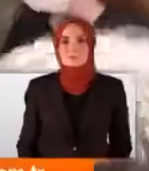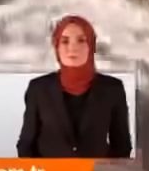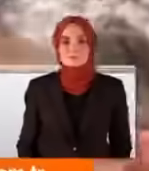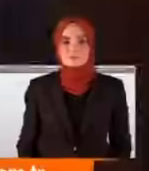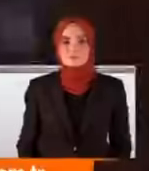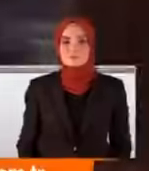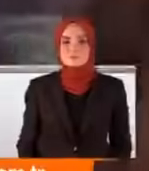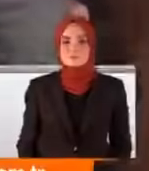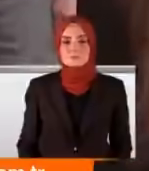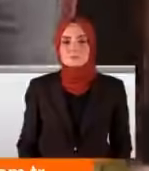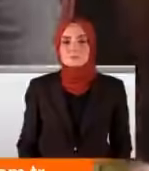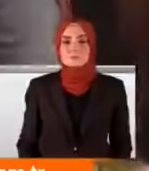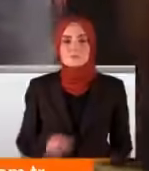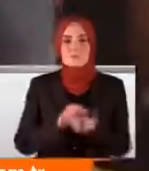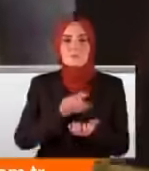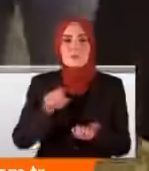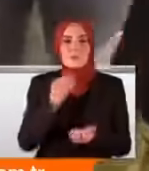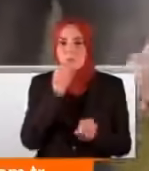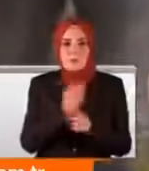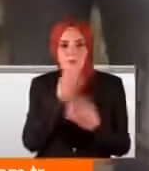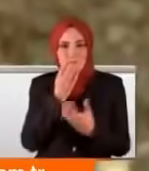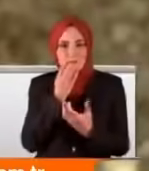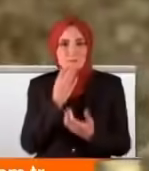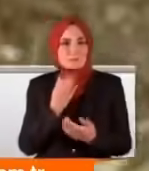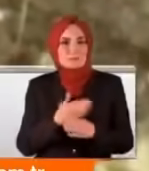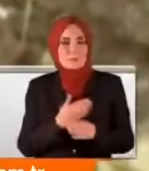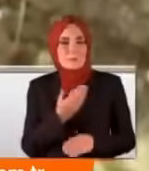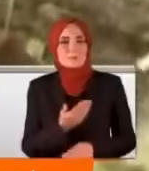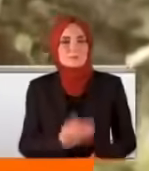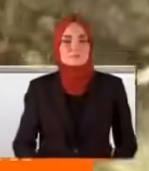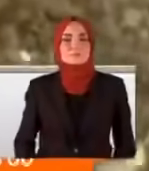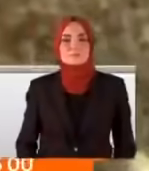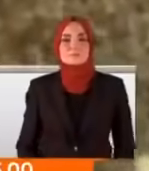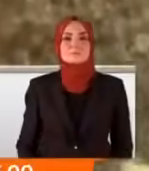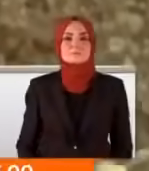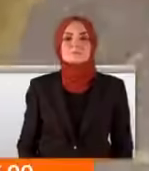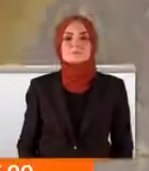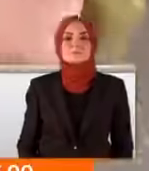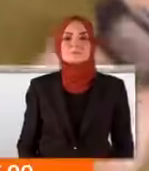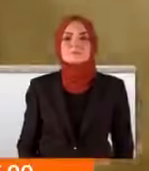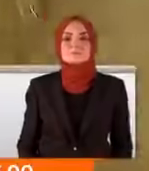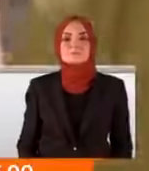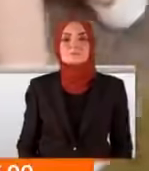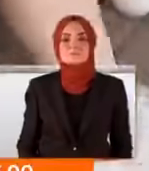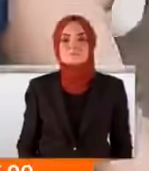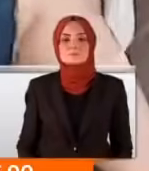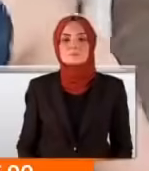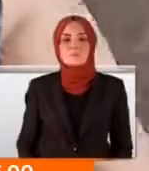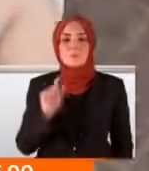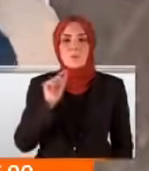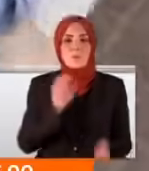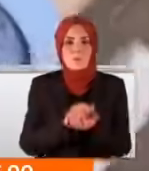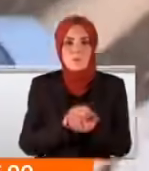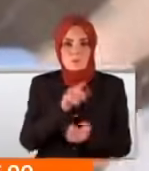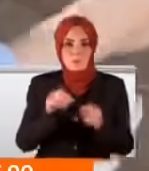Köpekler dövüyor. Köpekleri ne amaçla besliyorsun? Yani burası şey, ölüm çukuru. Hanımefendi 11 köpeği siz